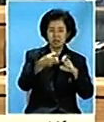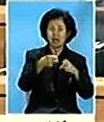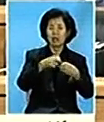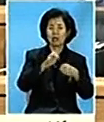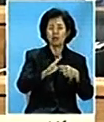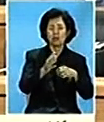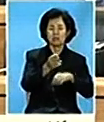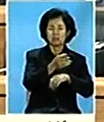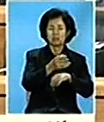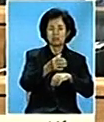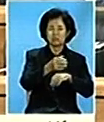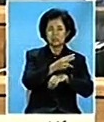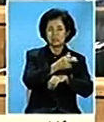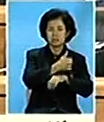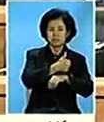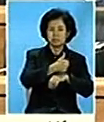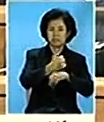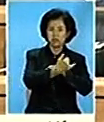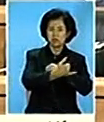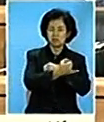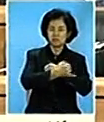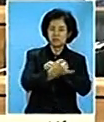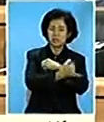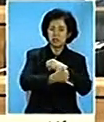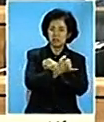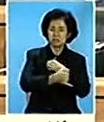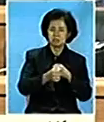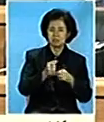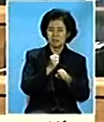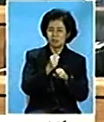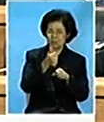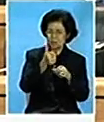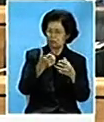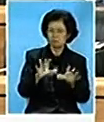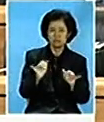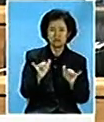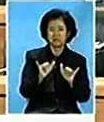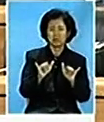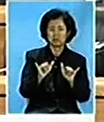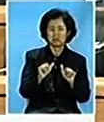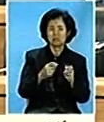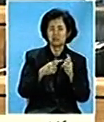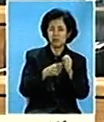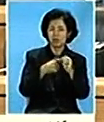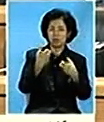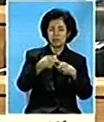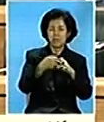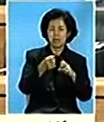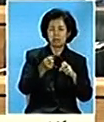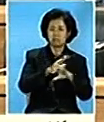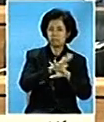ไม่สามารถสำเร็จไปได้อย่างเช่นปัญหาเรื่องความไม่สามั